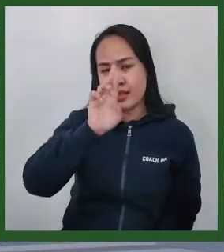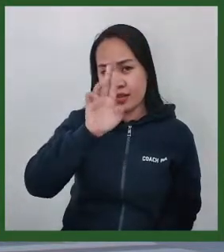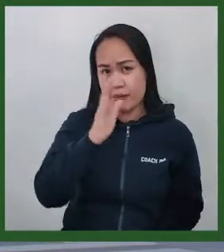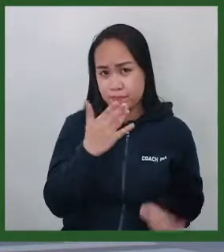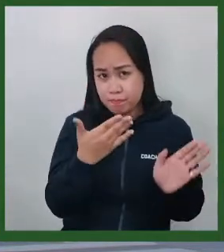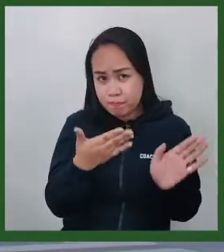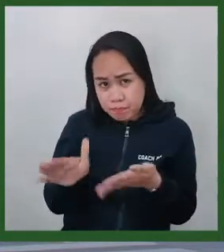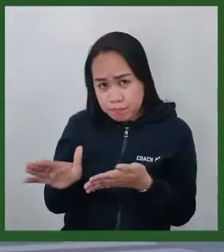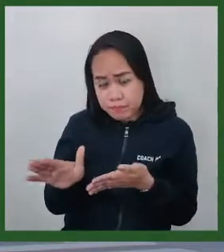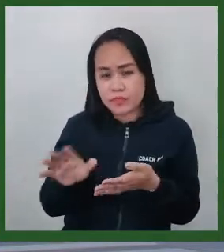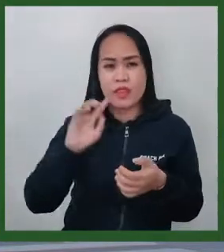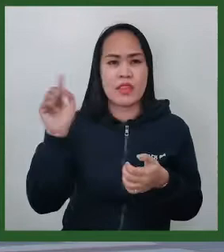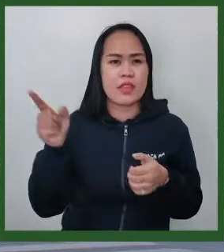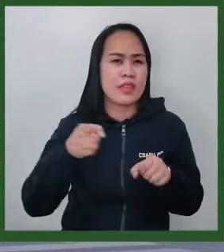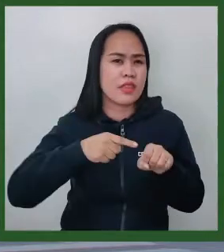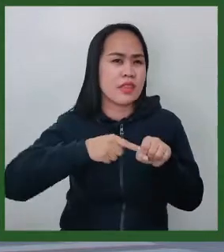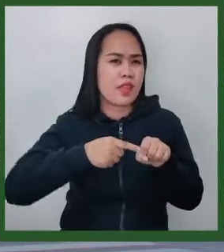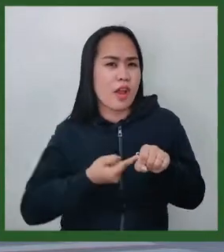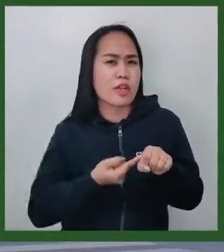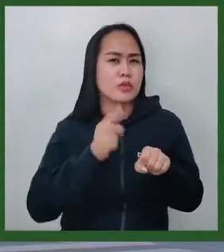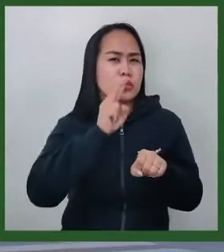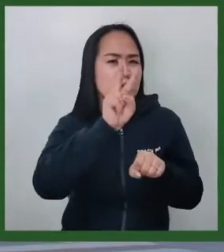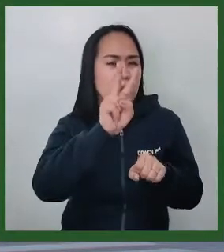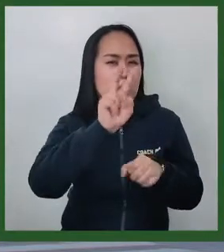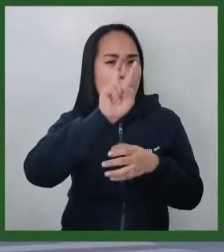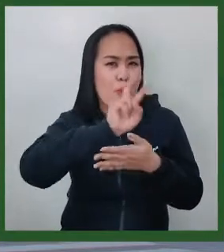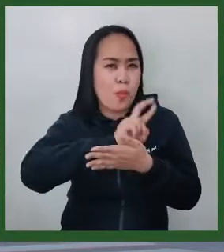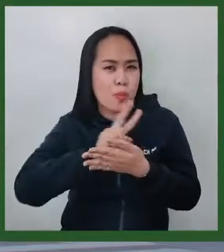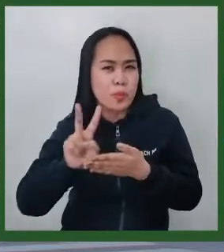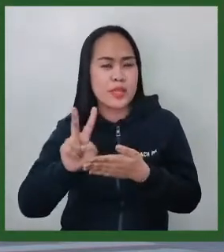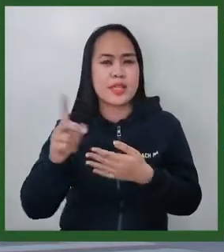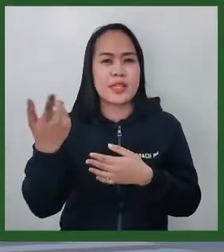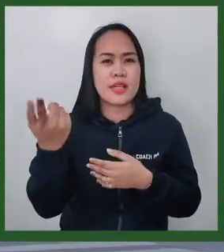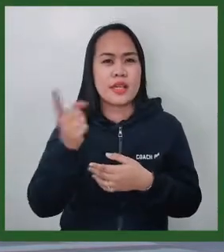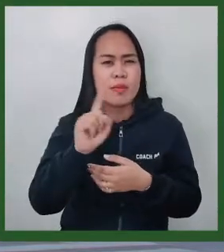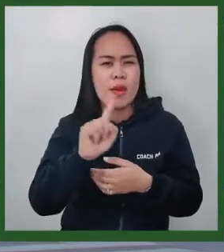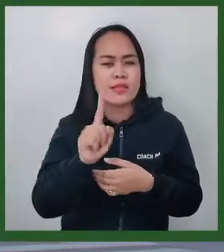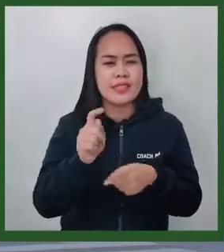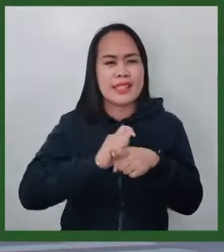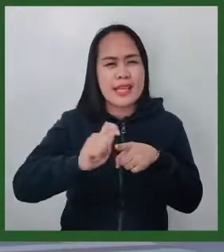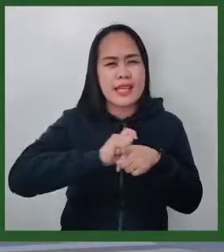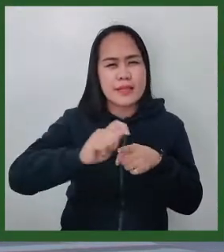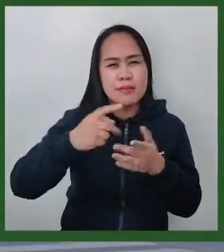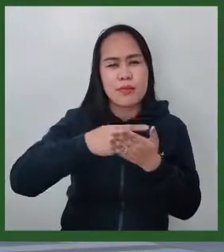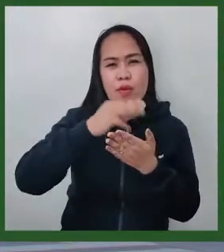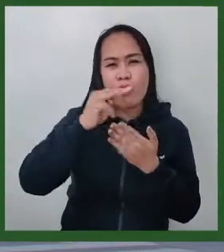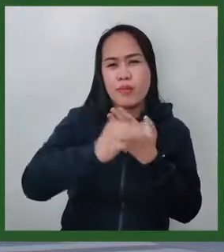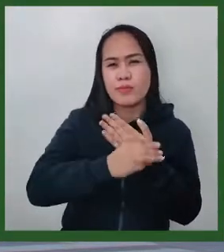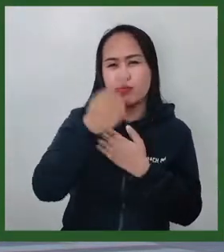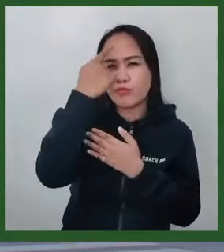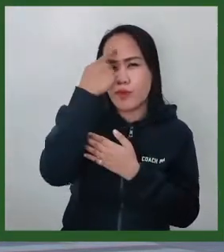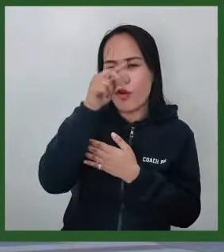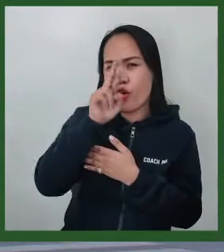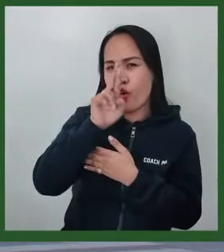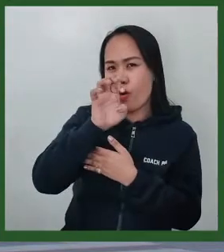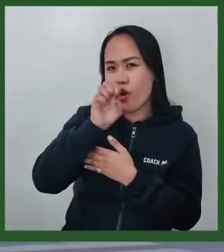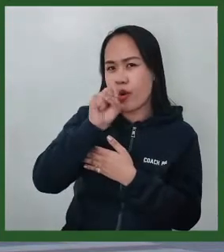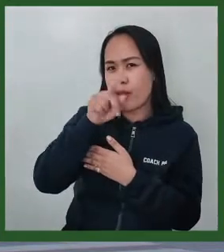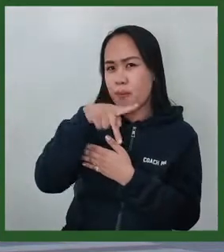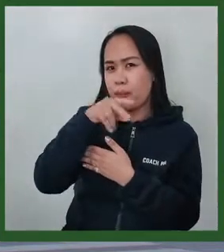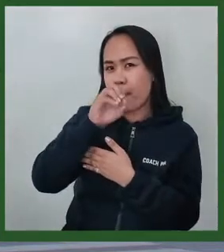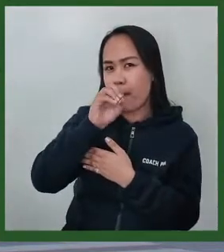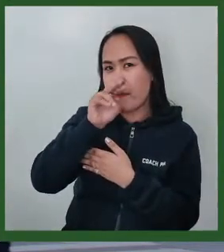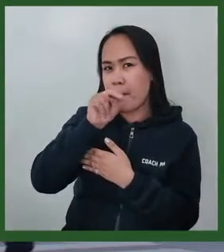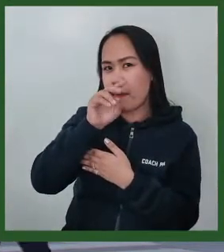po ang ating isang extensive na 2-week training program para po sa ating mga responders, no?